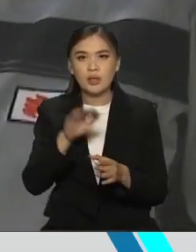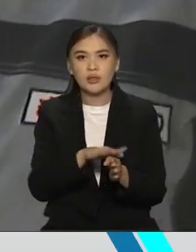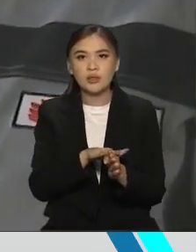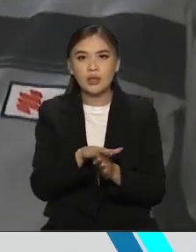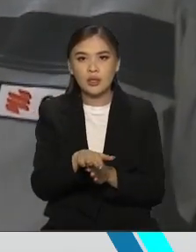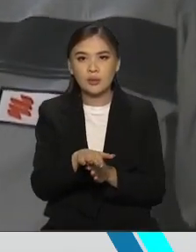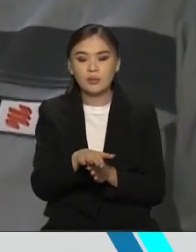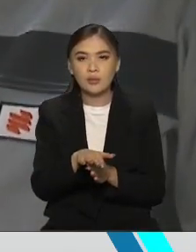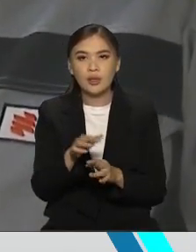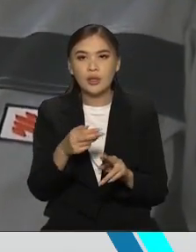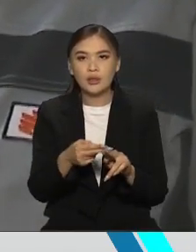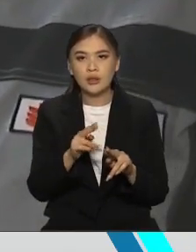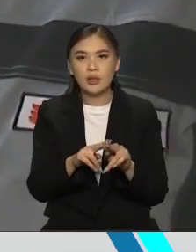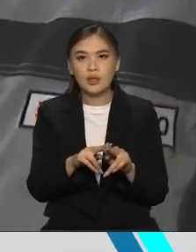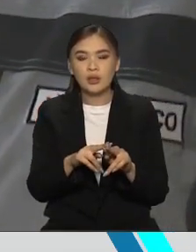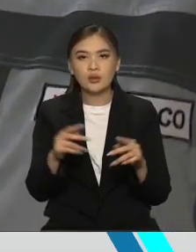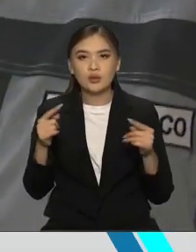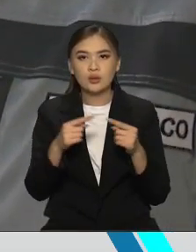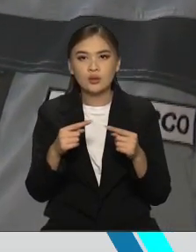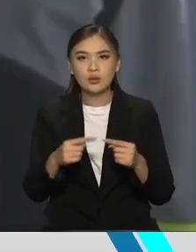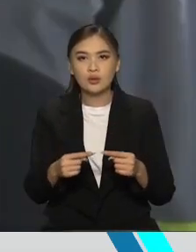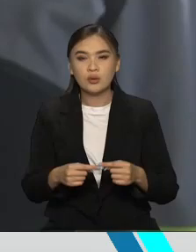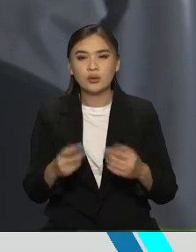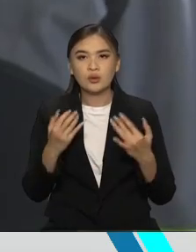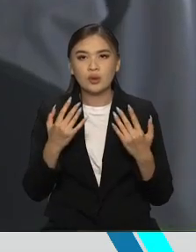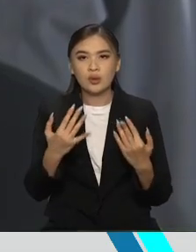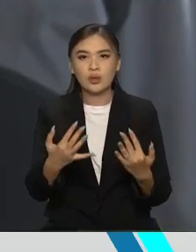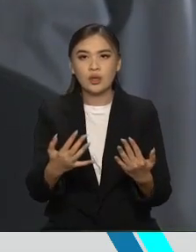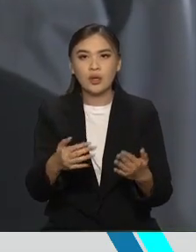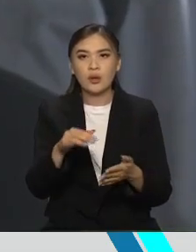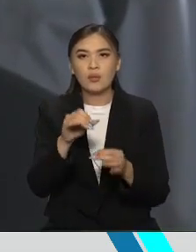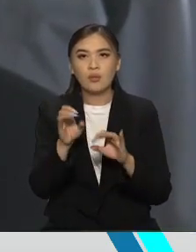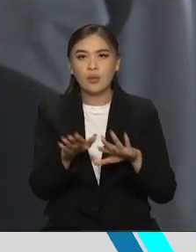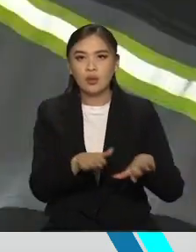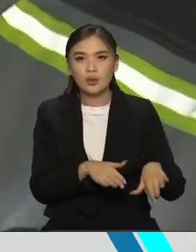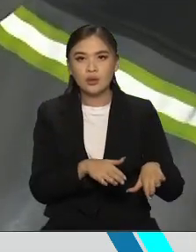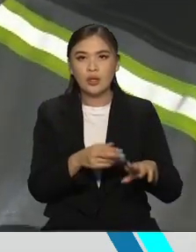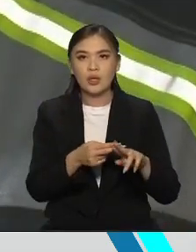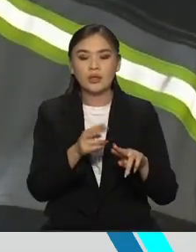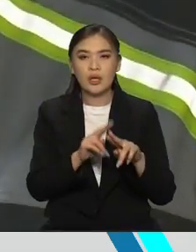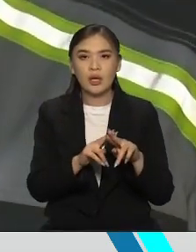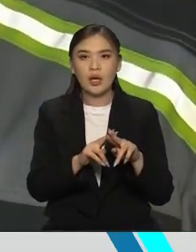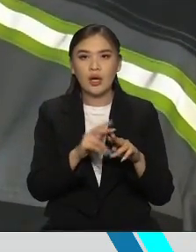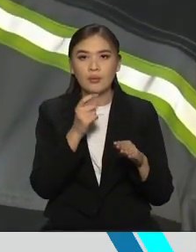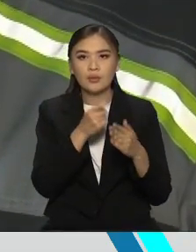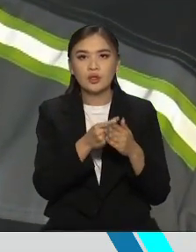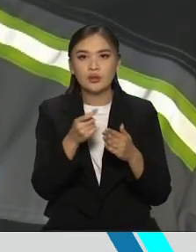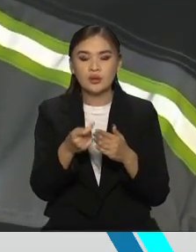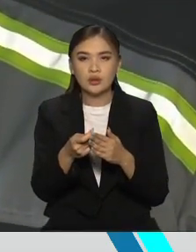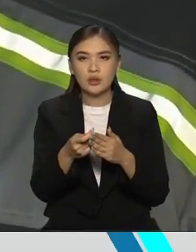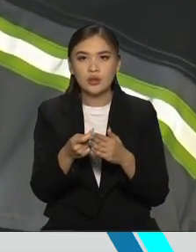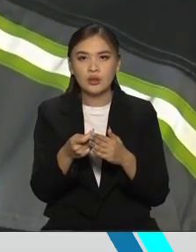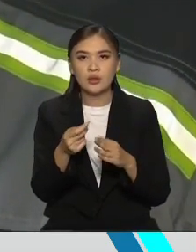Народ ждут от нас конкретных решений, поскольку нужно решать вопросы насущные, обеспечением достойного